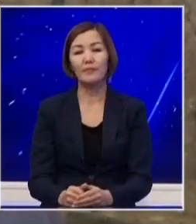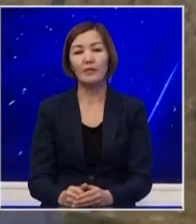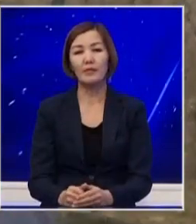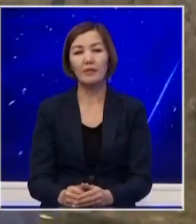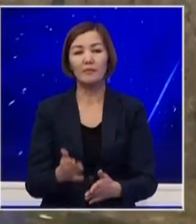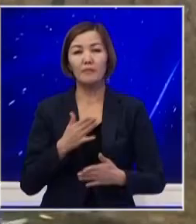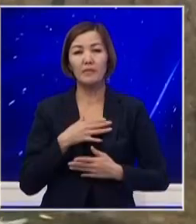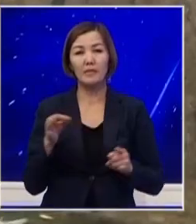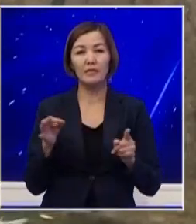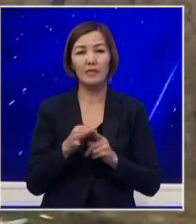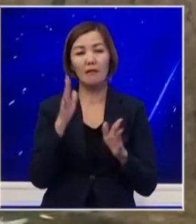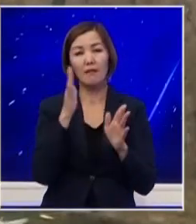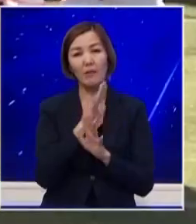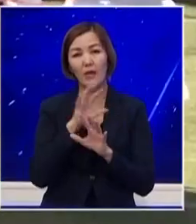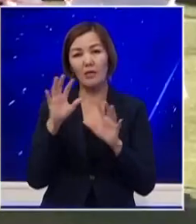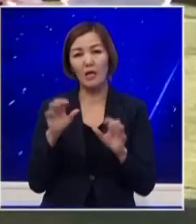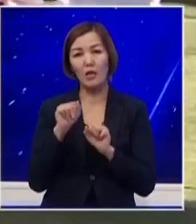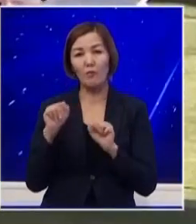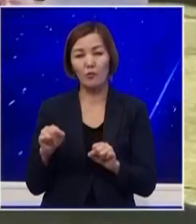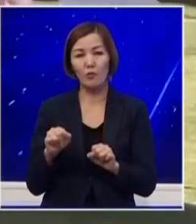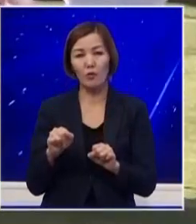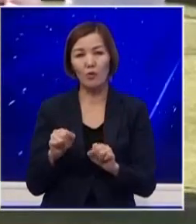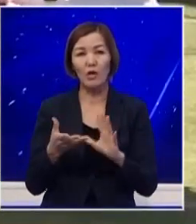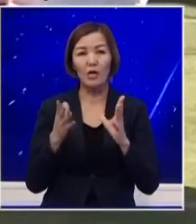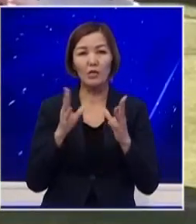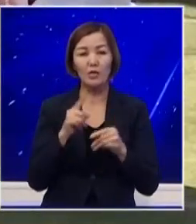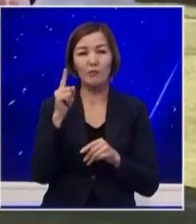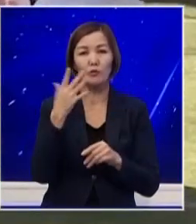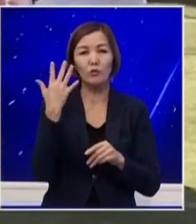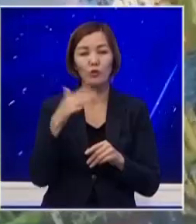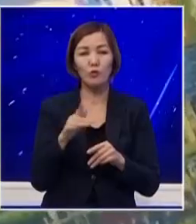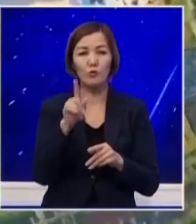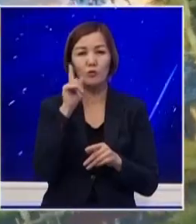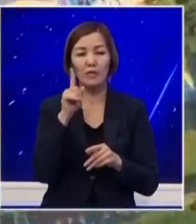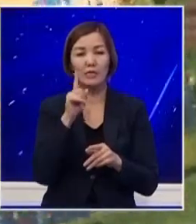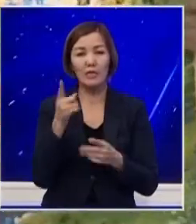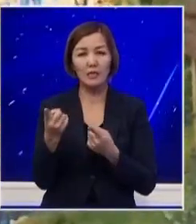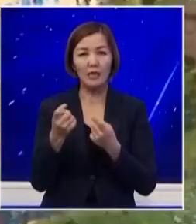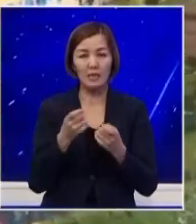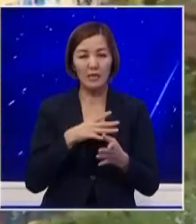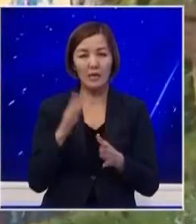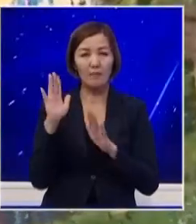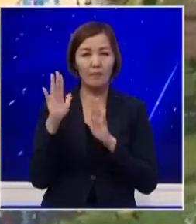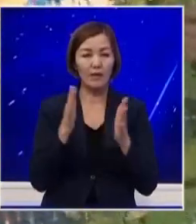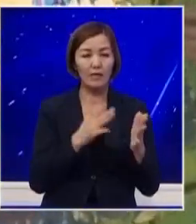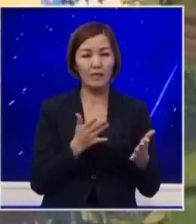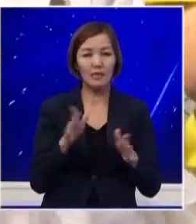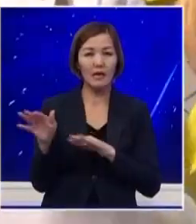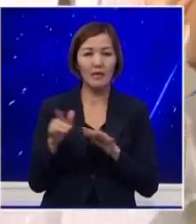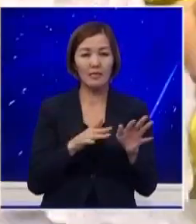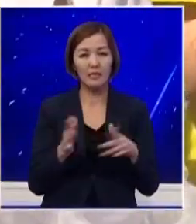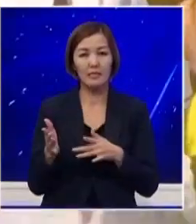Біздің мақсатымыз табиғатты аялау. Айда кетсек, жалпы саны 150-ден аса жастар жұмылған бұл парктер шеруі